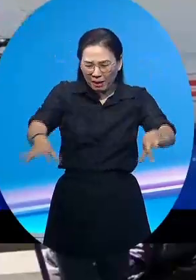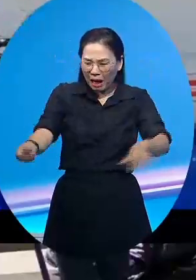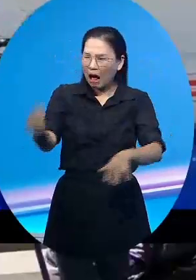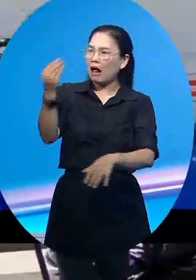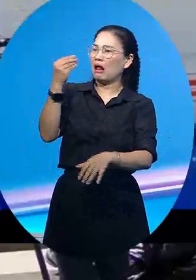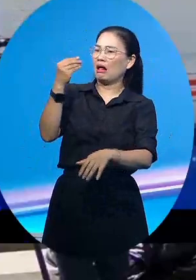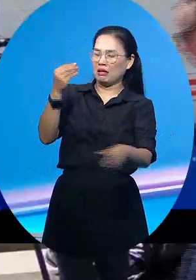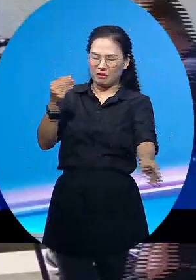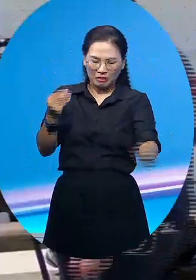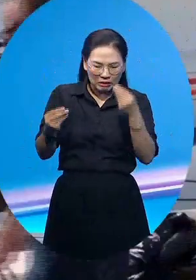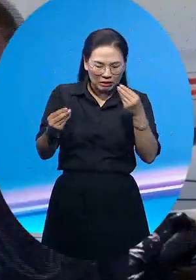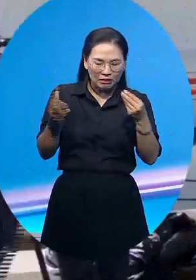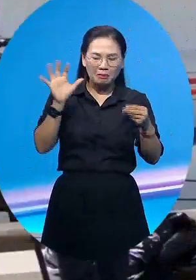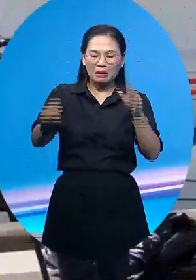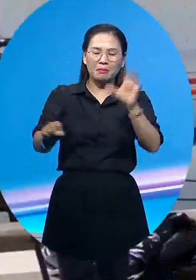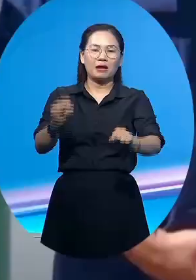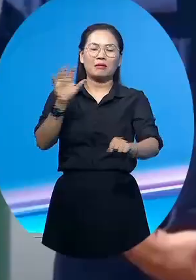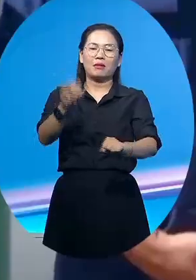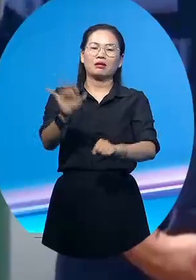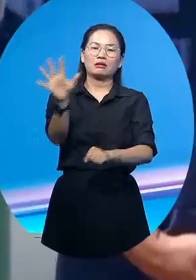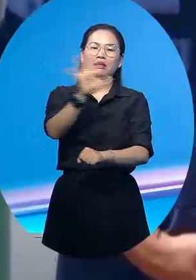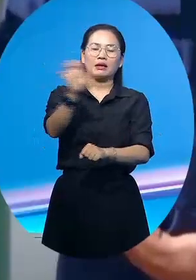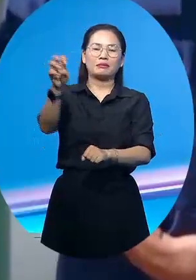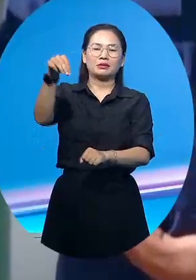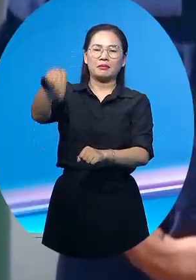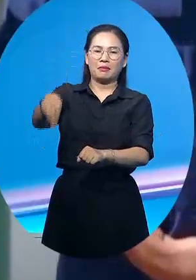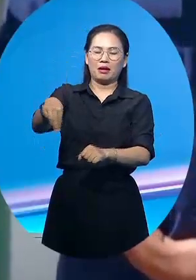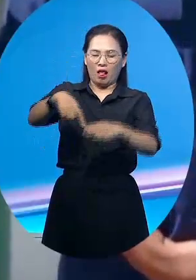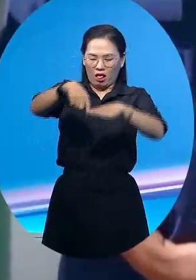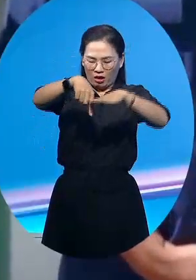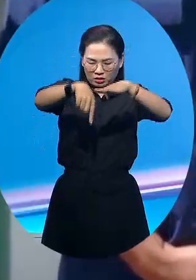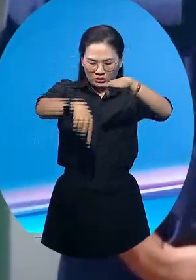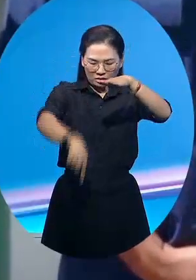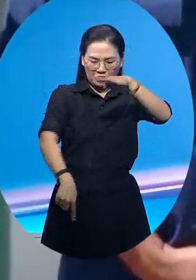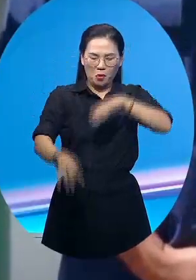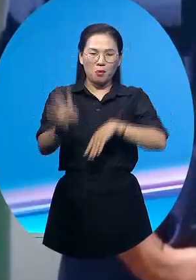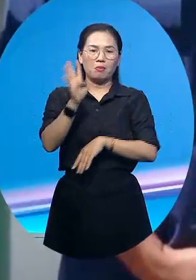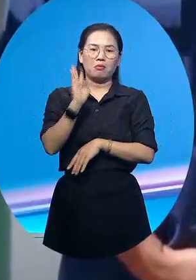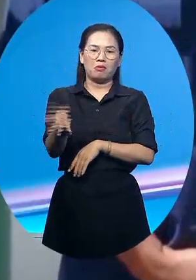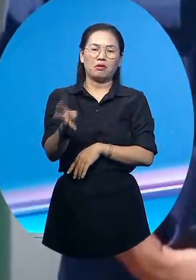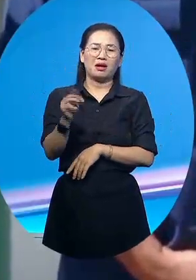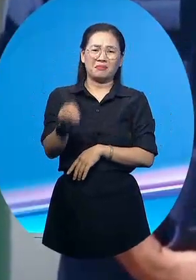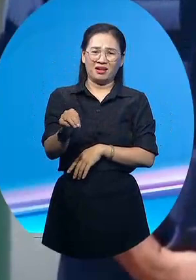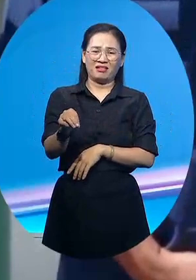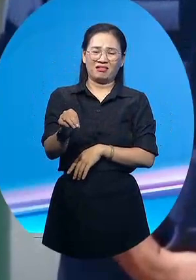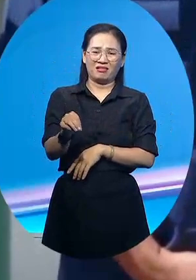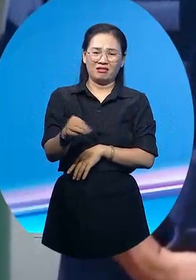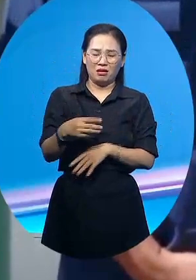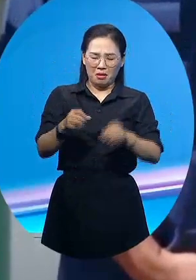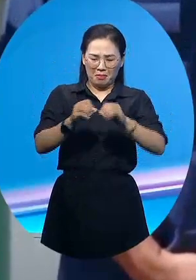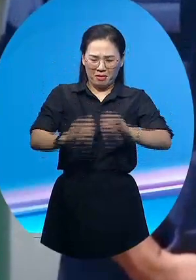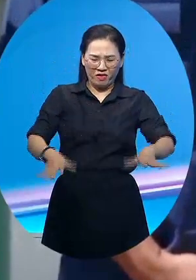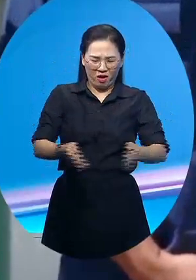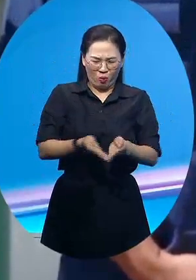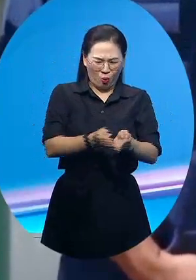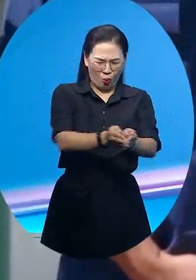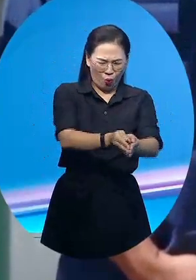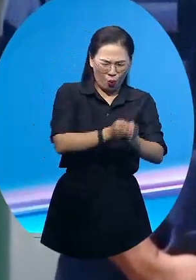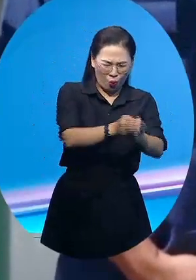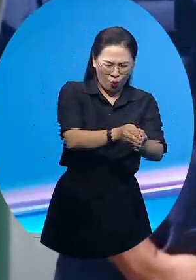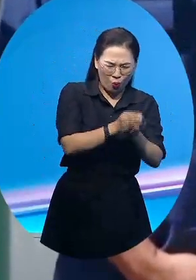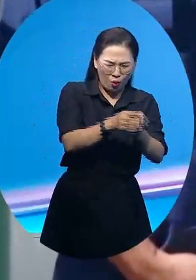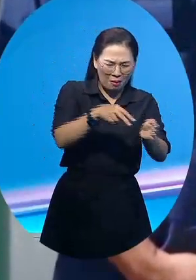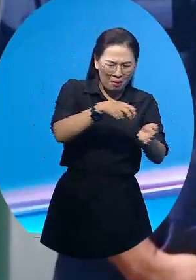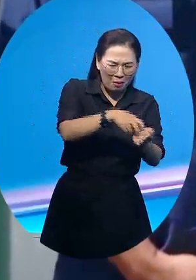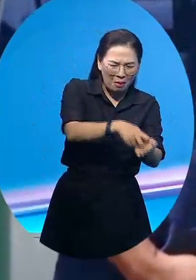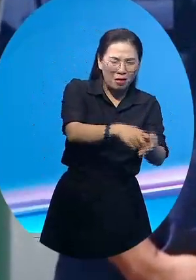mũi của xác Tàu Titanic khoảng 500m ở độ sâu 4000m các phân tích sau đó cho thấy đây là các mảnh vỡ từ tàu Titan sau khi